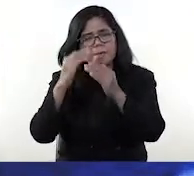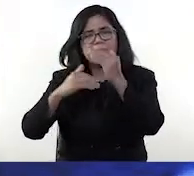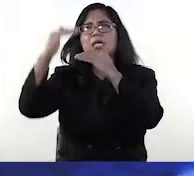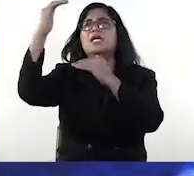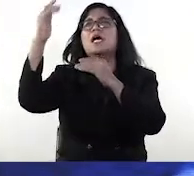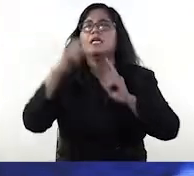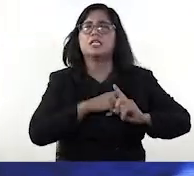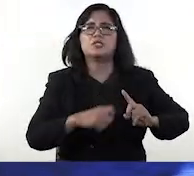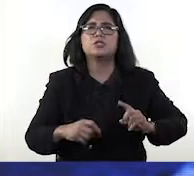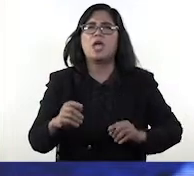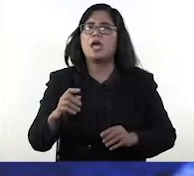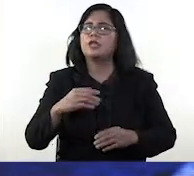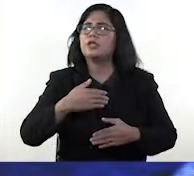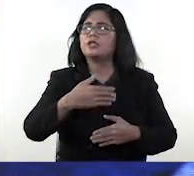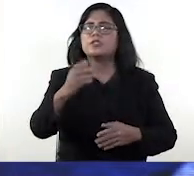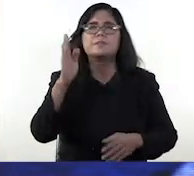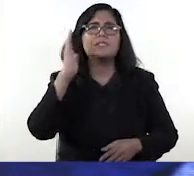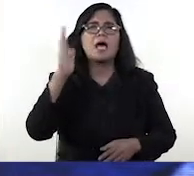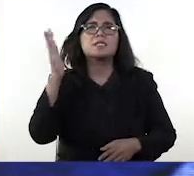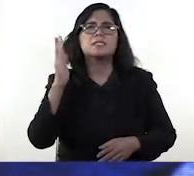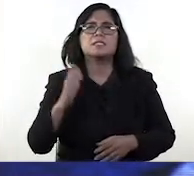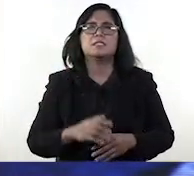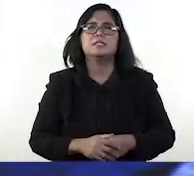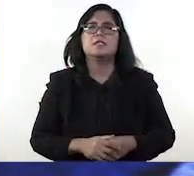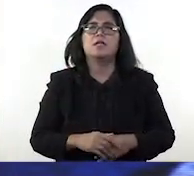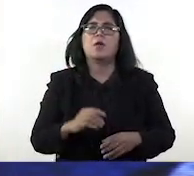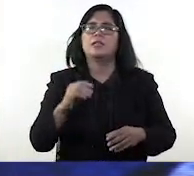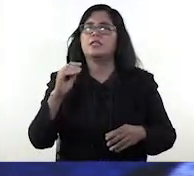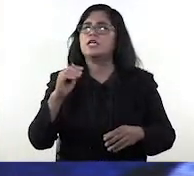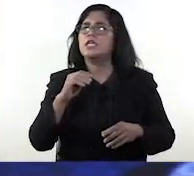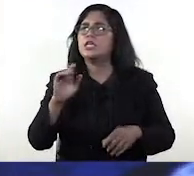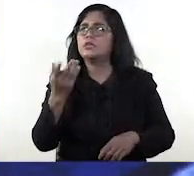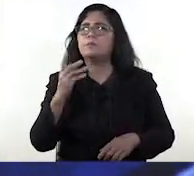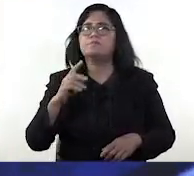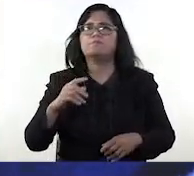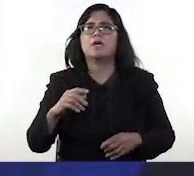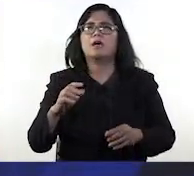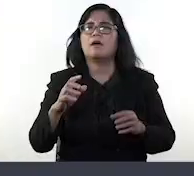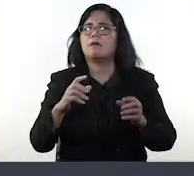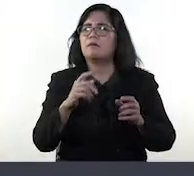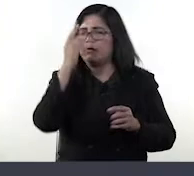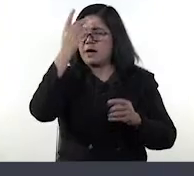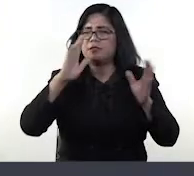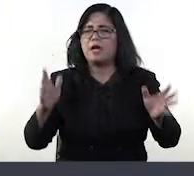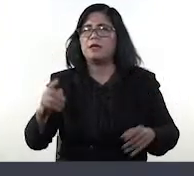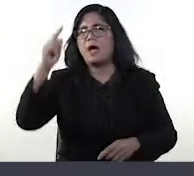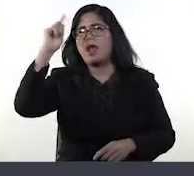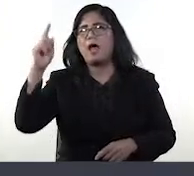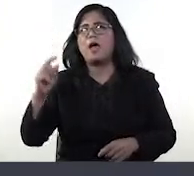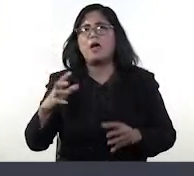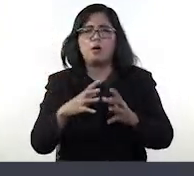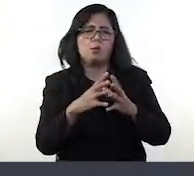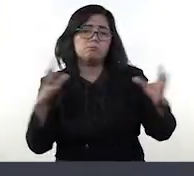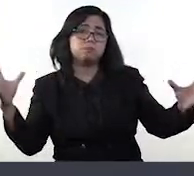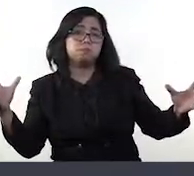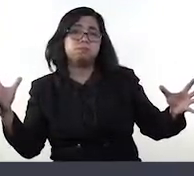meninggikan Kristus dia mau terus persepsi semua lewat hidupnya keranjang Al diluaskan di muka bumi yang setuju katakan Hamen